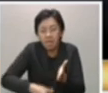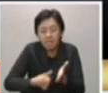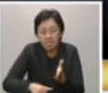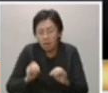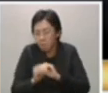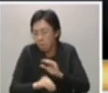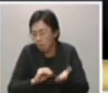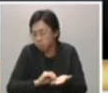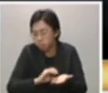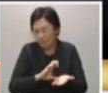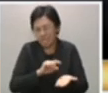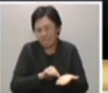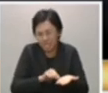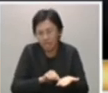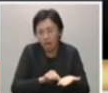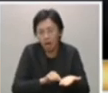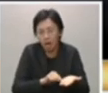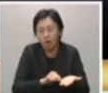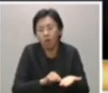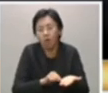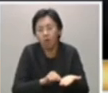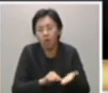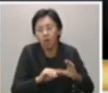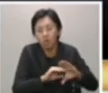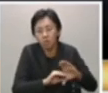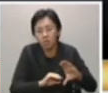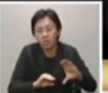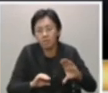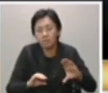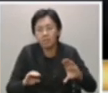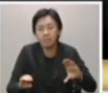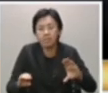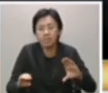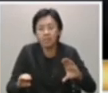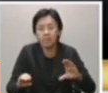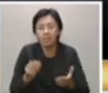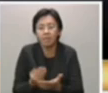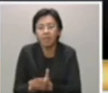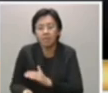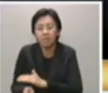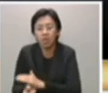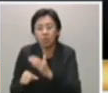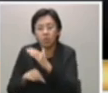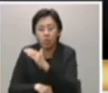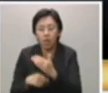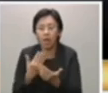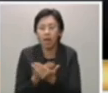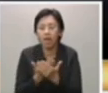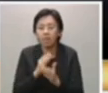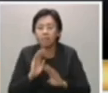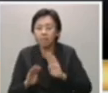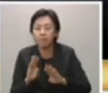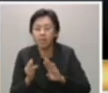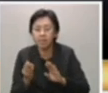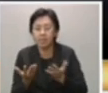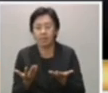ก็จะถูกจัดเข้าไปเป็นส่วนของคอร์รัปชันถึง